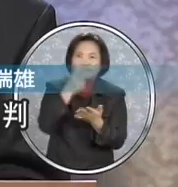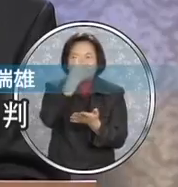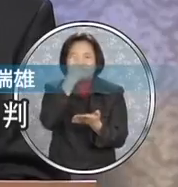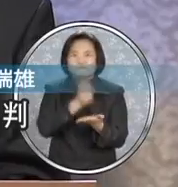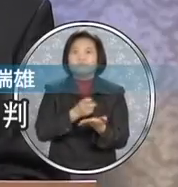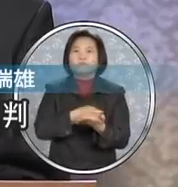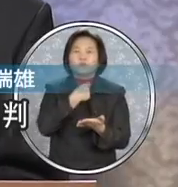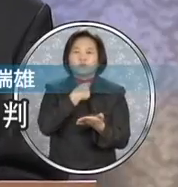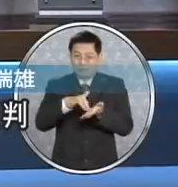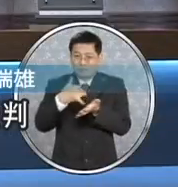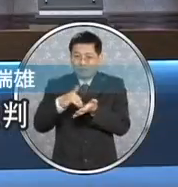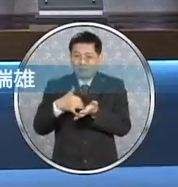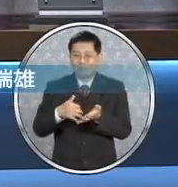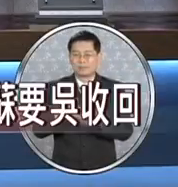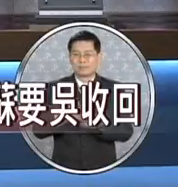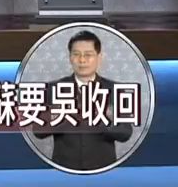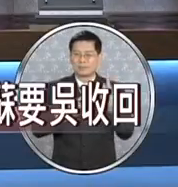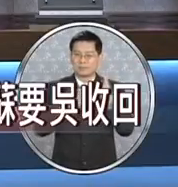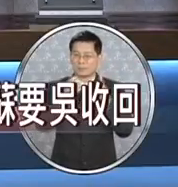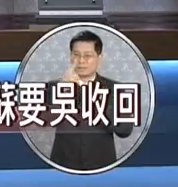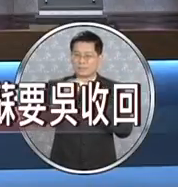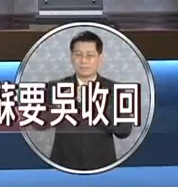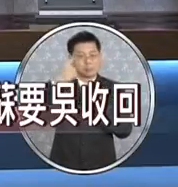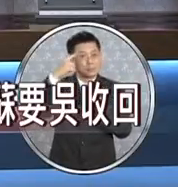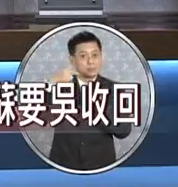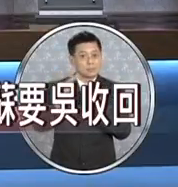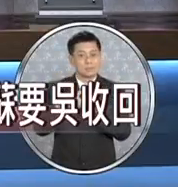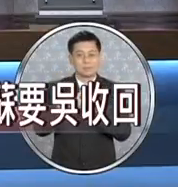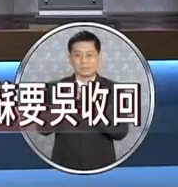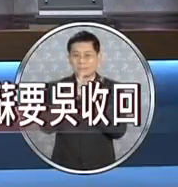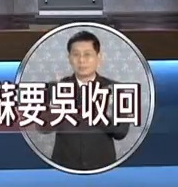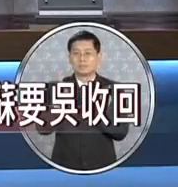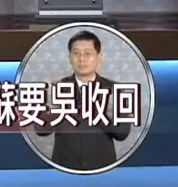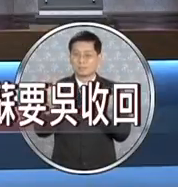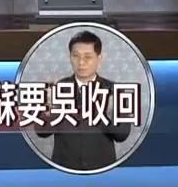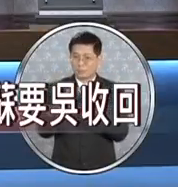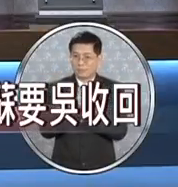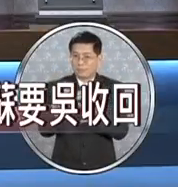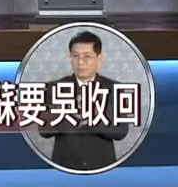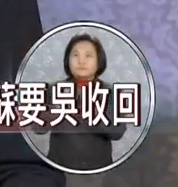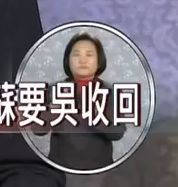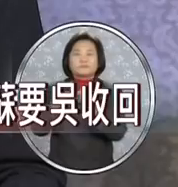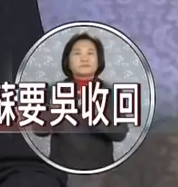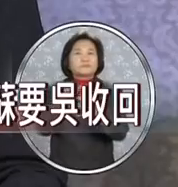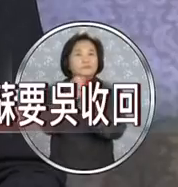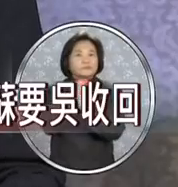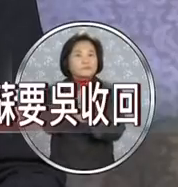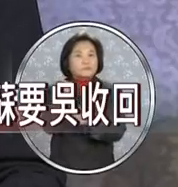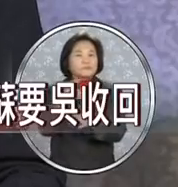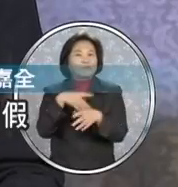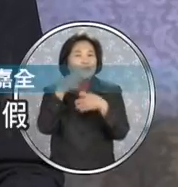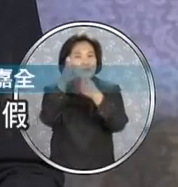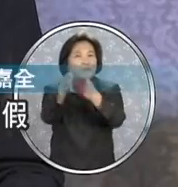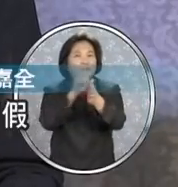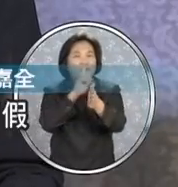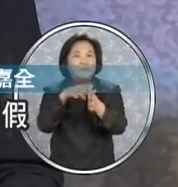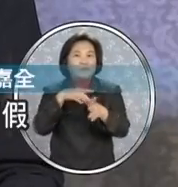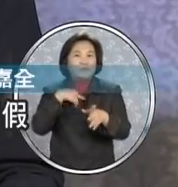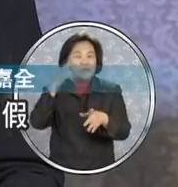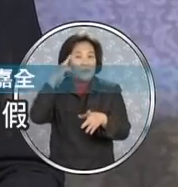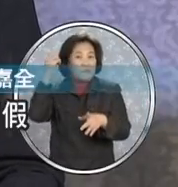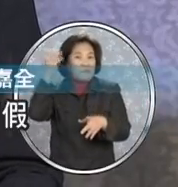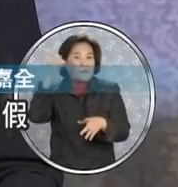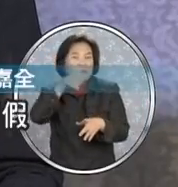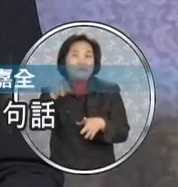共谈判。 还有无薪假话题，因为欧洲债务危机波及台湾经济，也成为辩论焦点。 请您把发明无薪